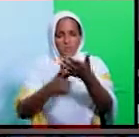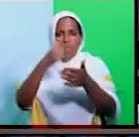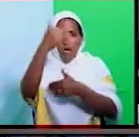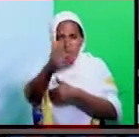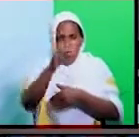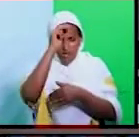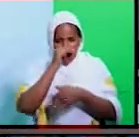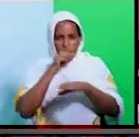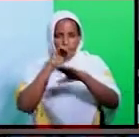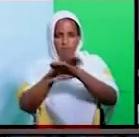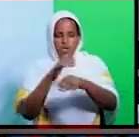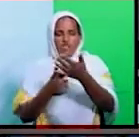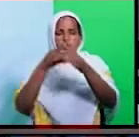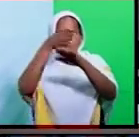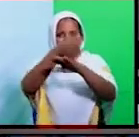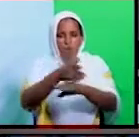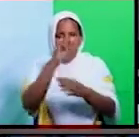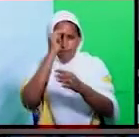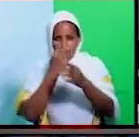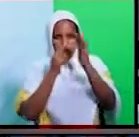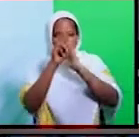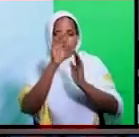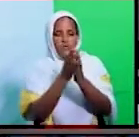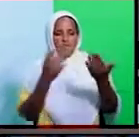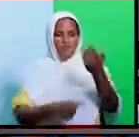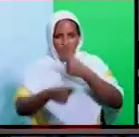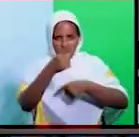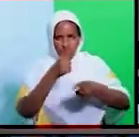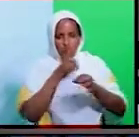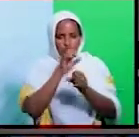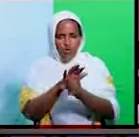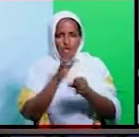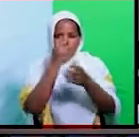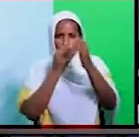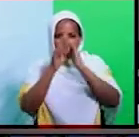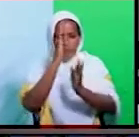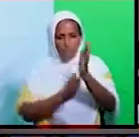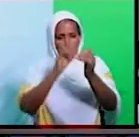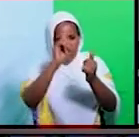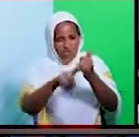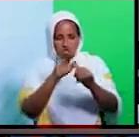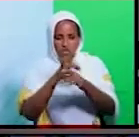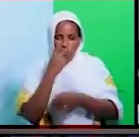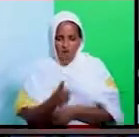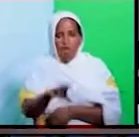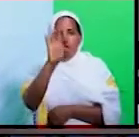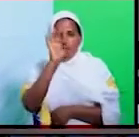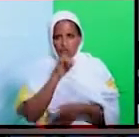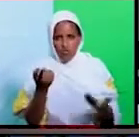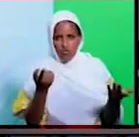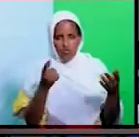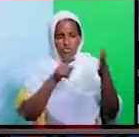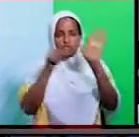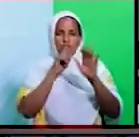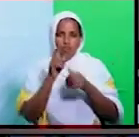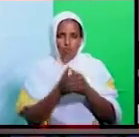እረዳለሁ ብሎ በዓቱን ለቆ ሊወጣ ልክ አንድ እግሩን ከበዓቱ እንዳወጣ እግዚአብሔር መልአኩን ላከለት።